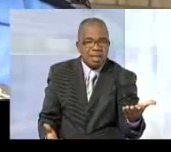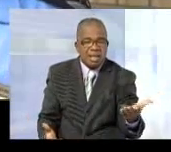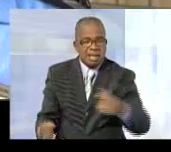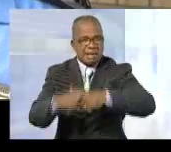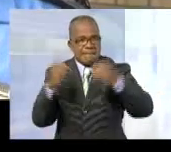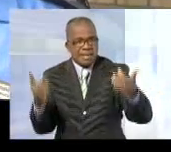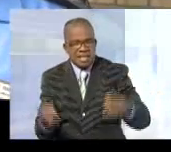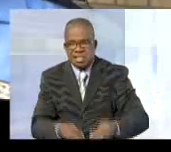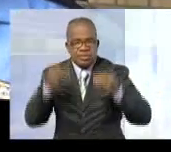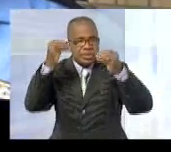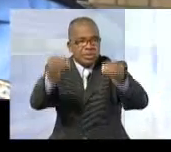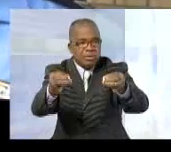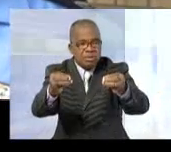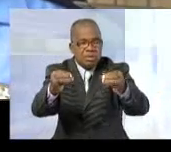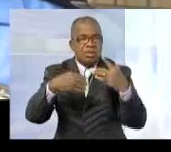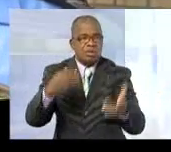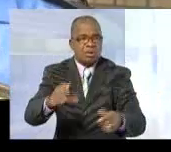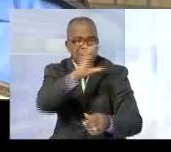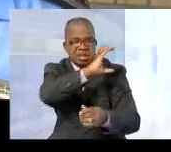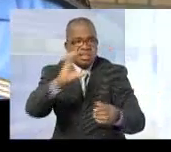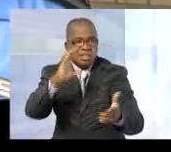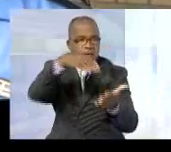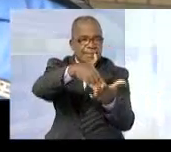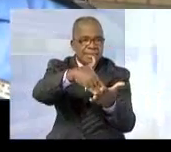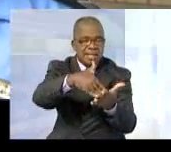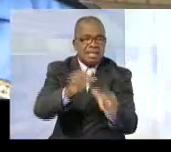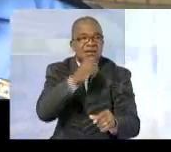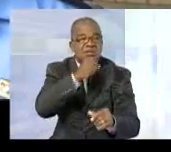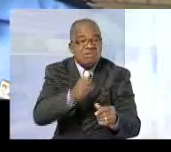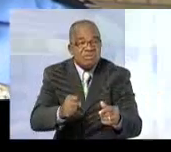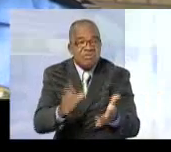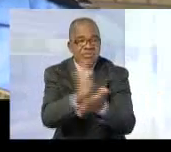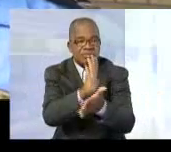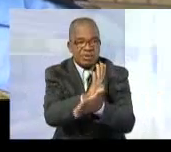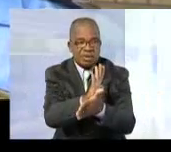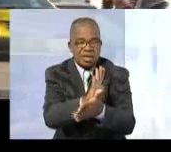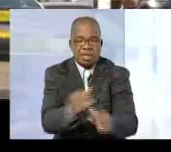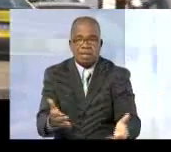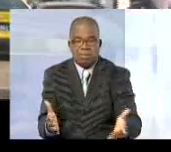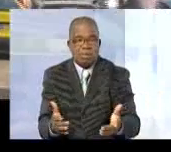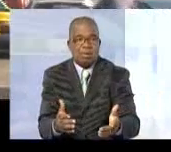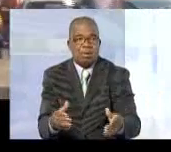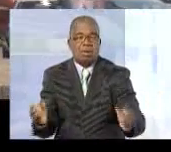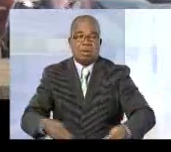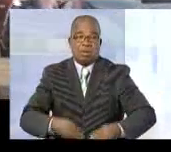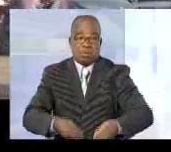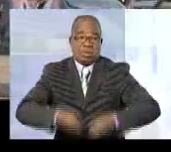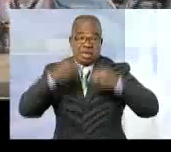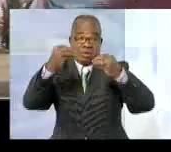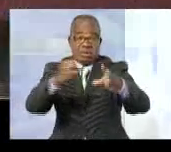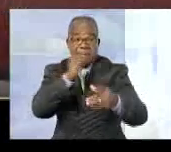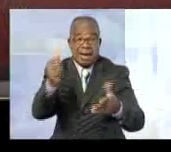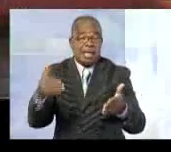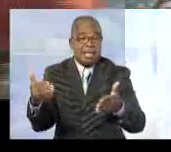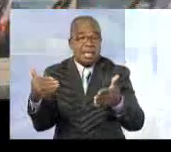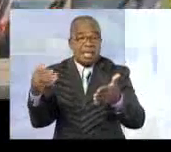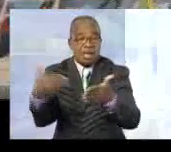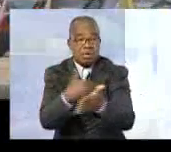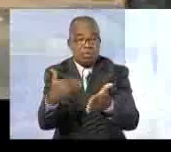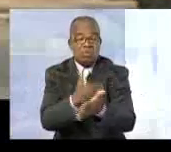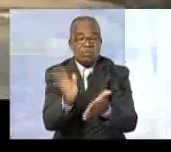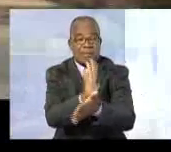financière légale, le fait, trouble les activités de cette banque. En attendant d'en savoir un peu plus sur la